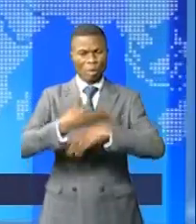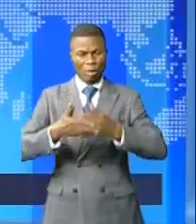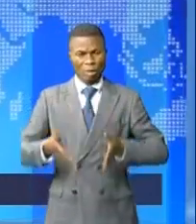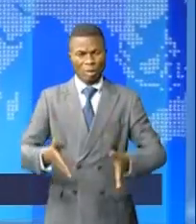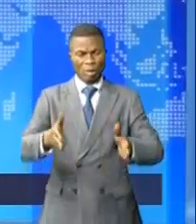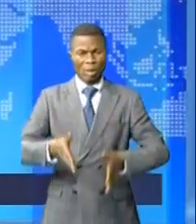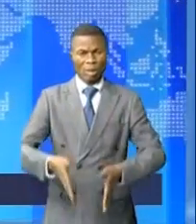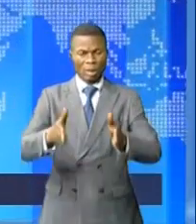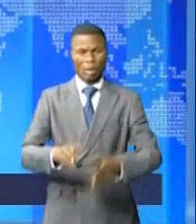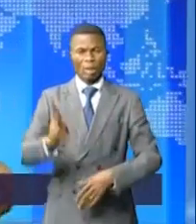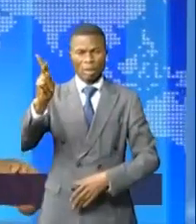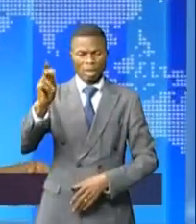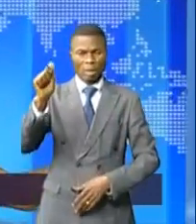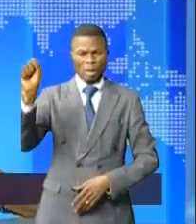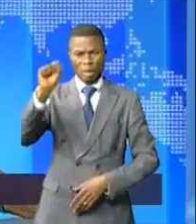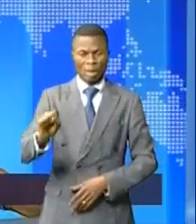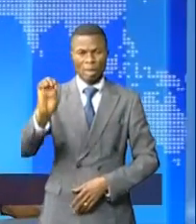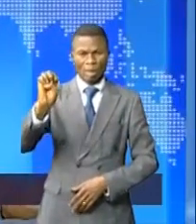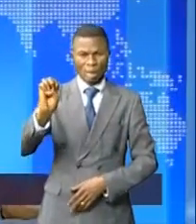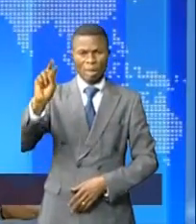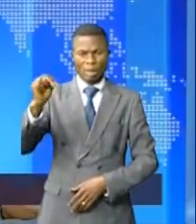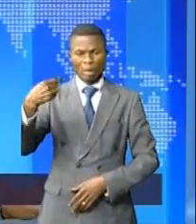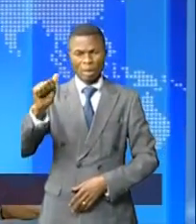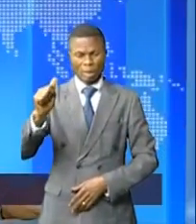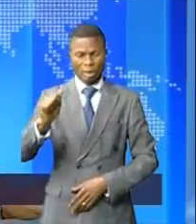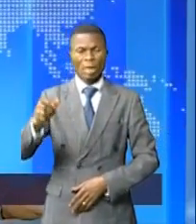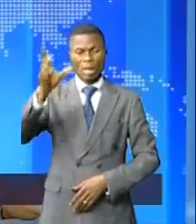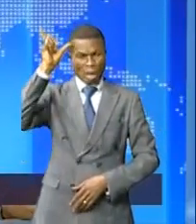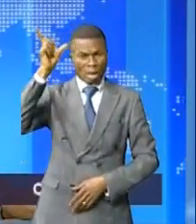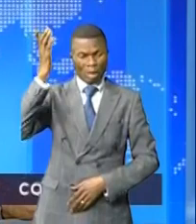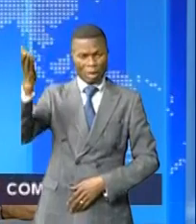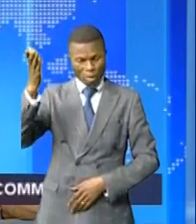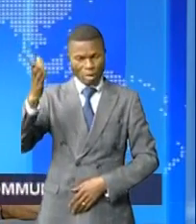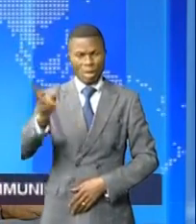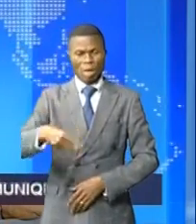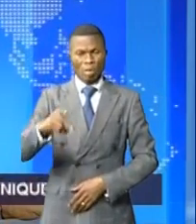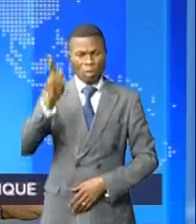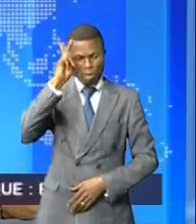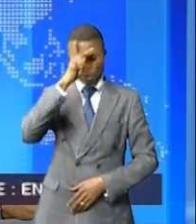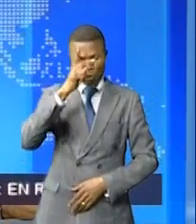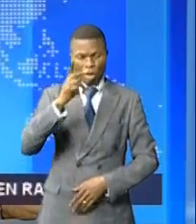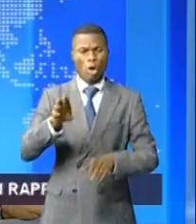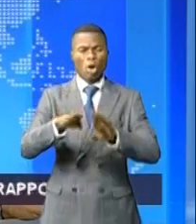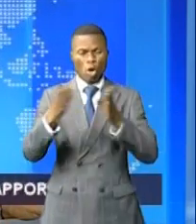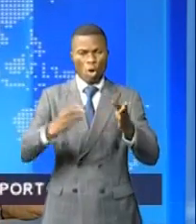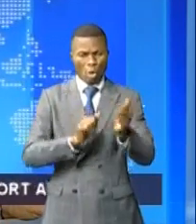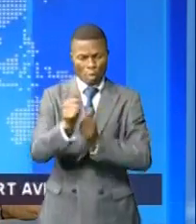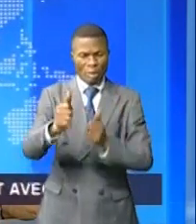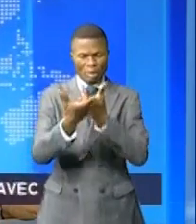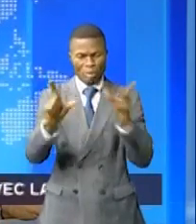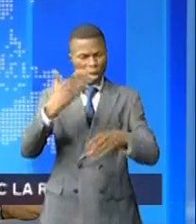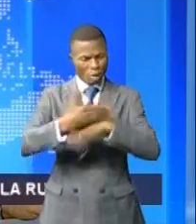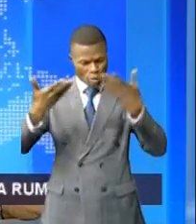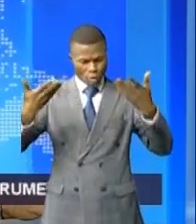La route Kasenga à Lubumbashi, nous sommes dans la province du Haut-Katanga, est finalement réouverte au public après sa